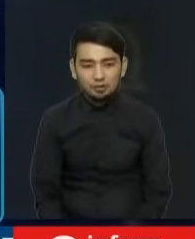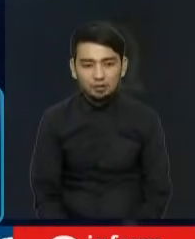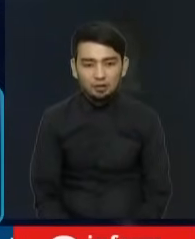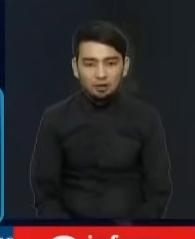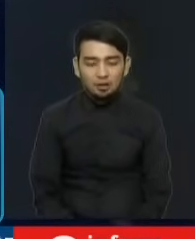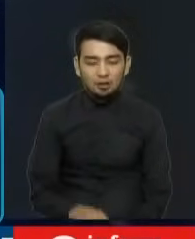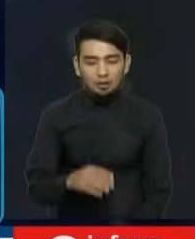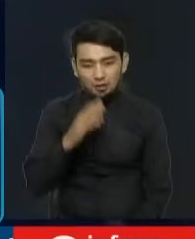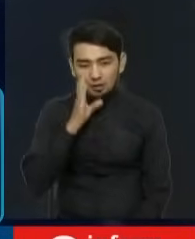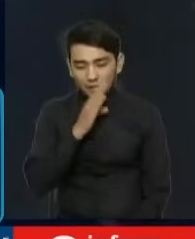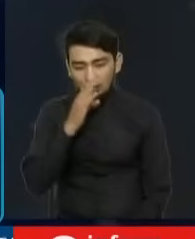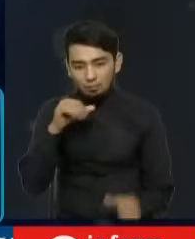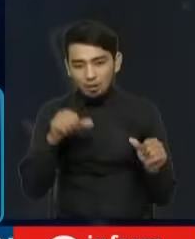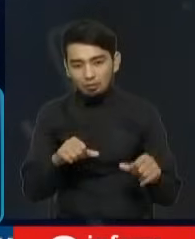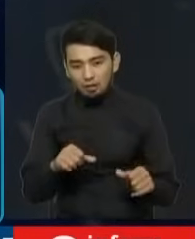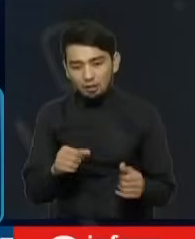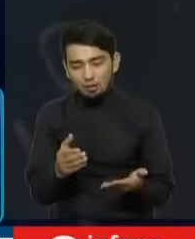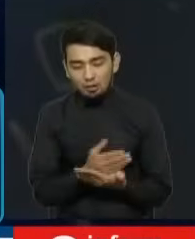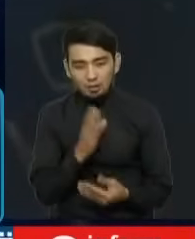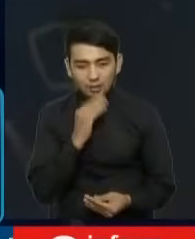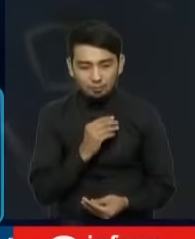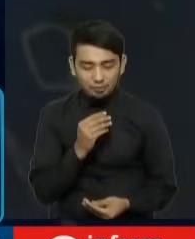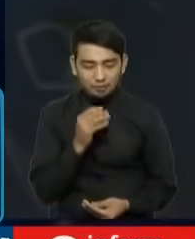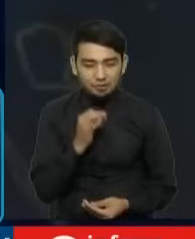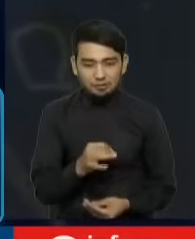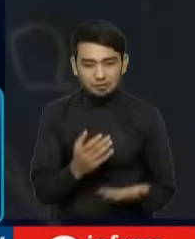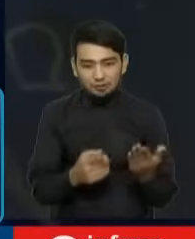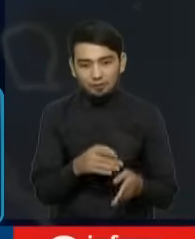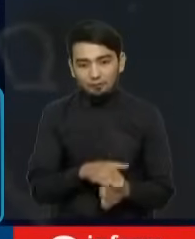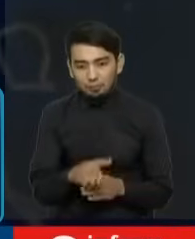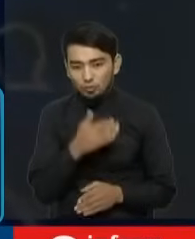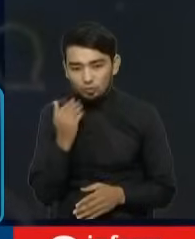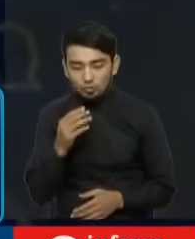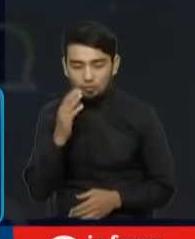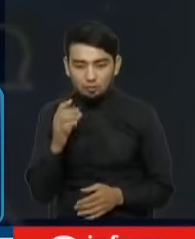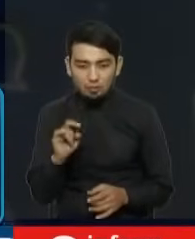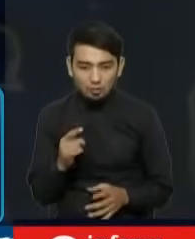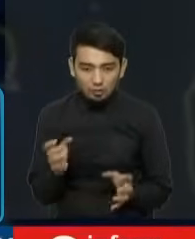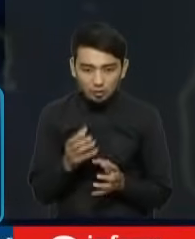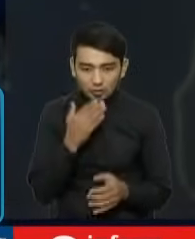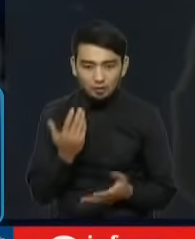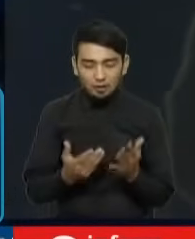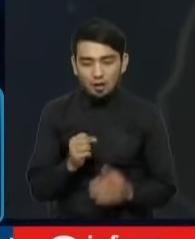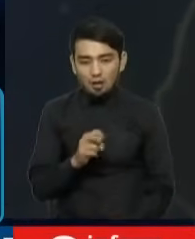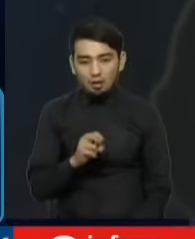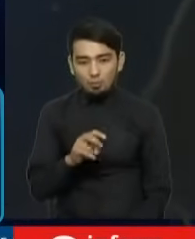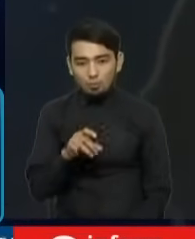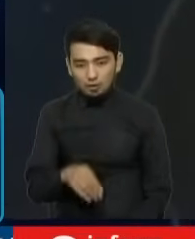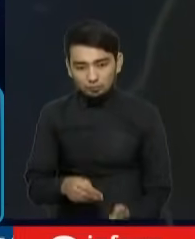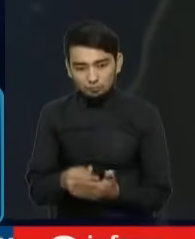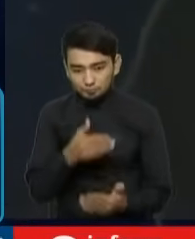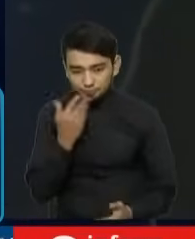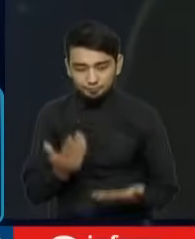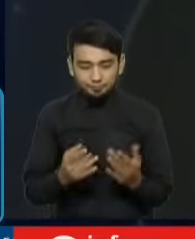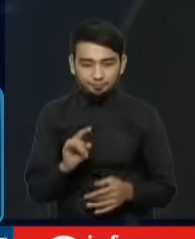Родители лишатся родительских прав, если они уклоняются от выполнения обязанностей родителей, в том числе злостно уклоняются от уплаты алиментов, жестоко